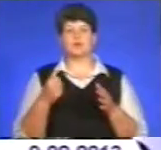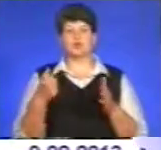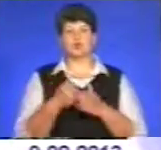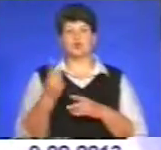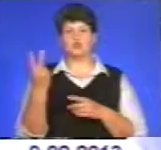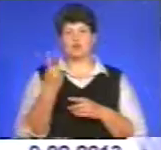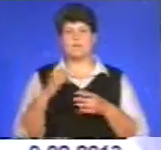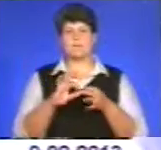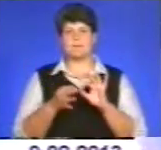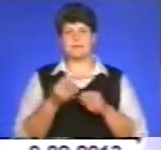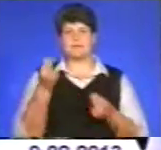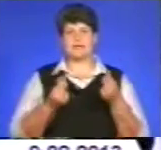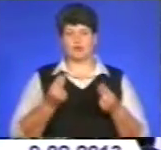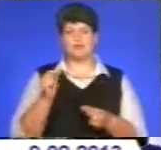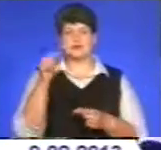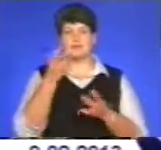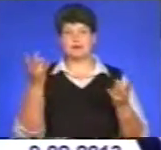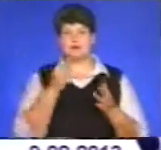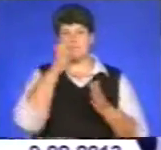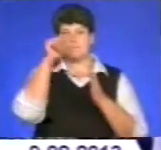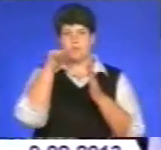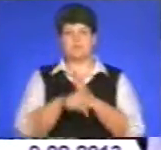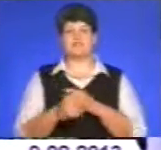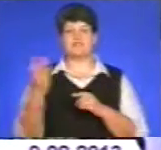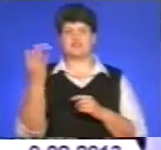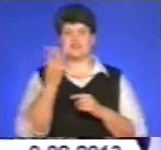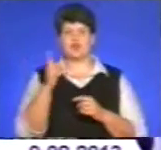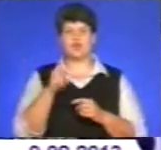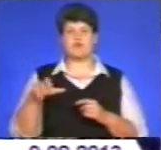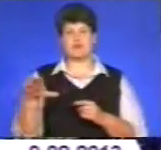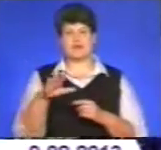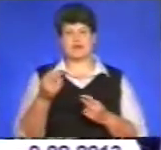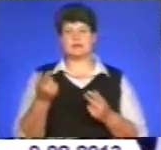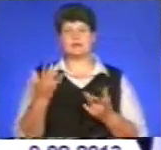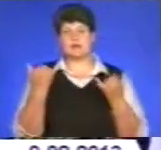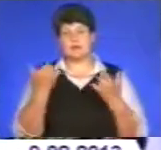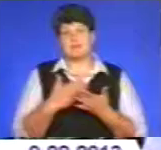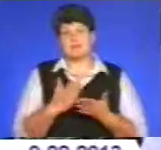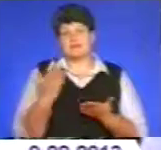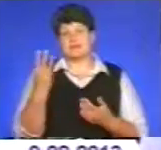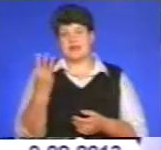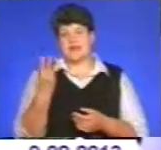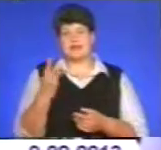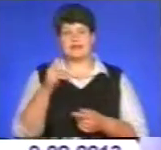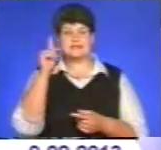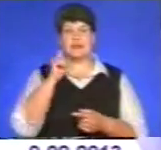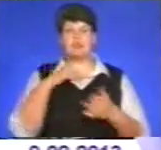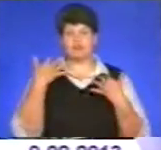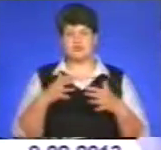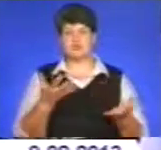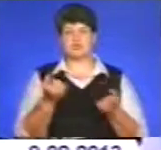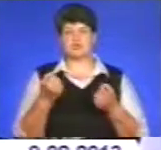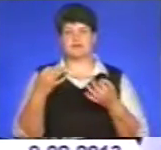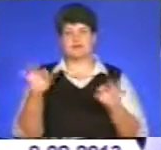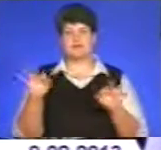других Олімпійських ігор. І там треба попасти в четвірку європейських країн. Наразі ми є третіми. Ізраїль вже отримав ліцензію, нам лишається